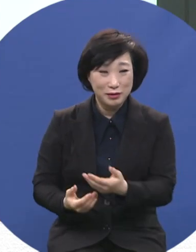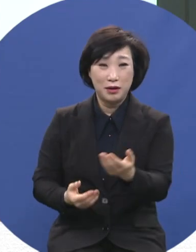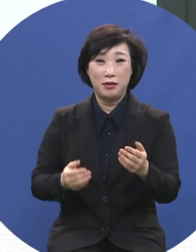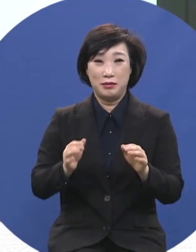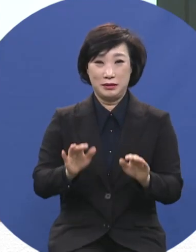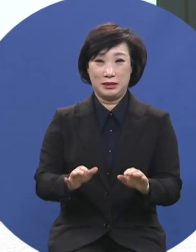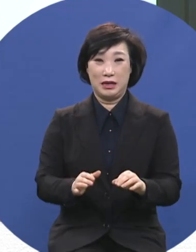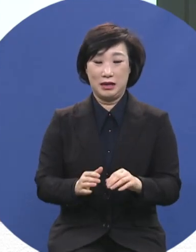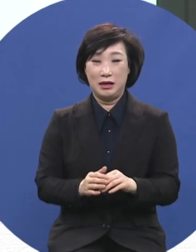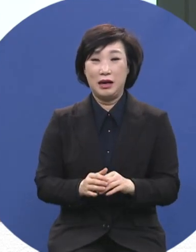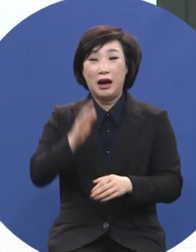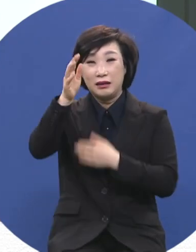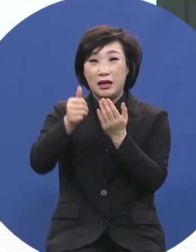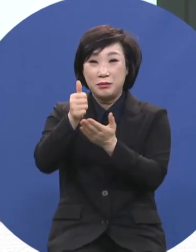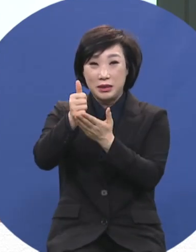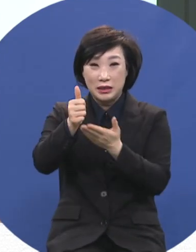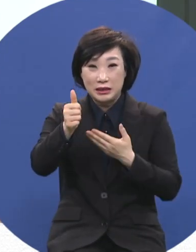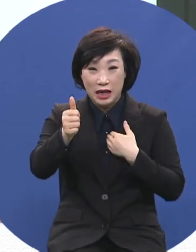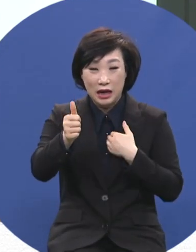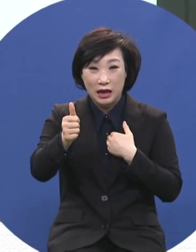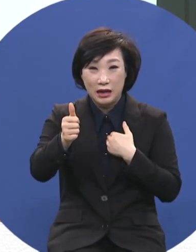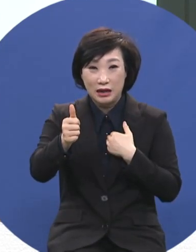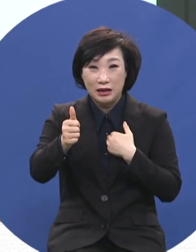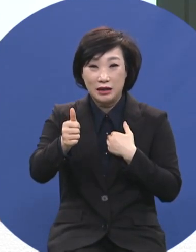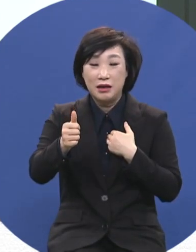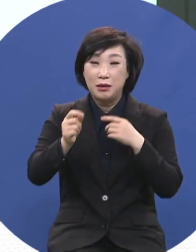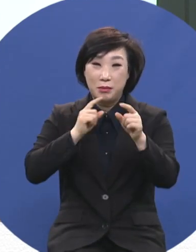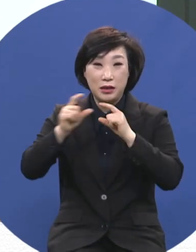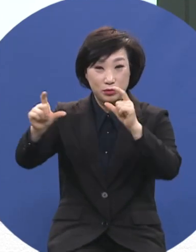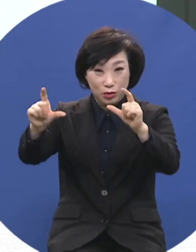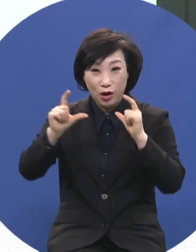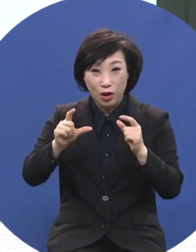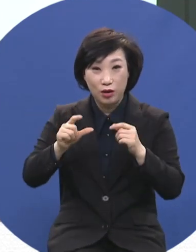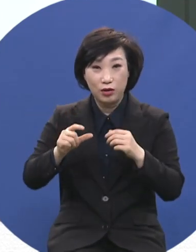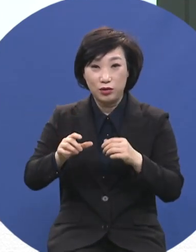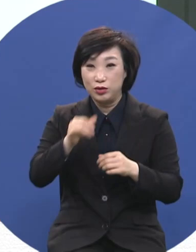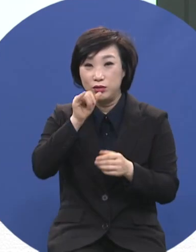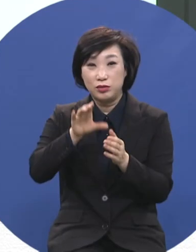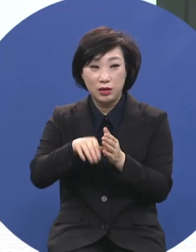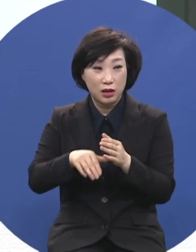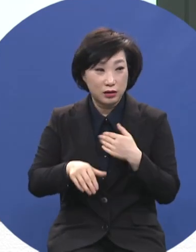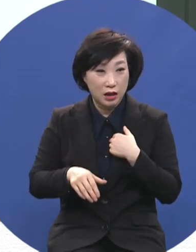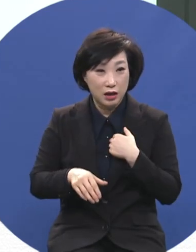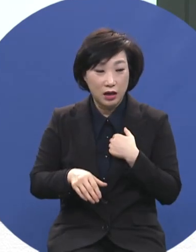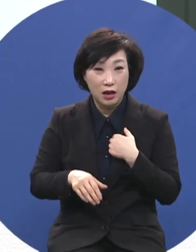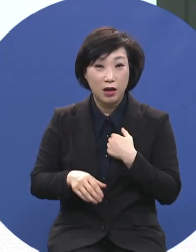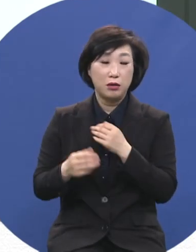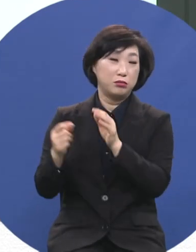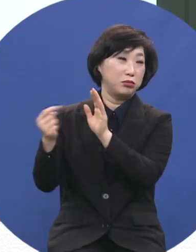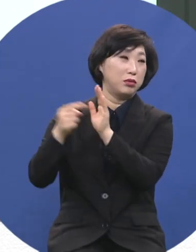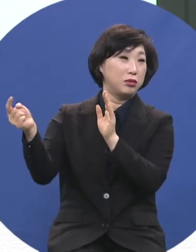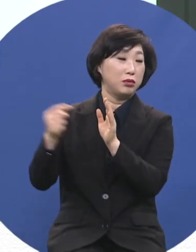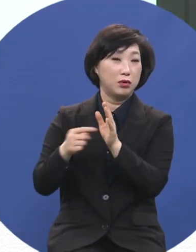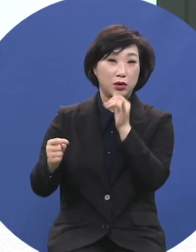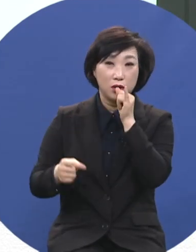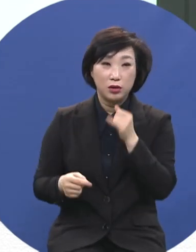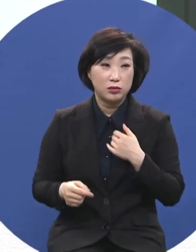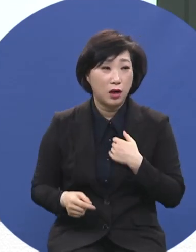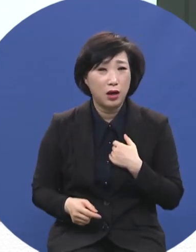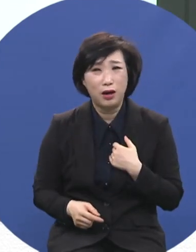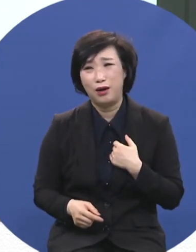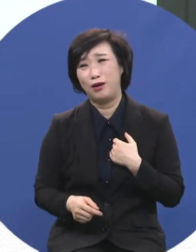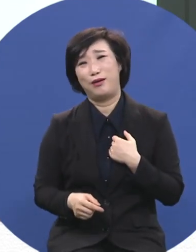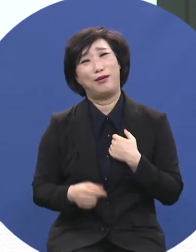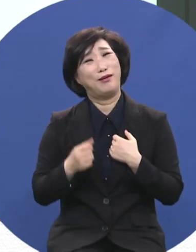간에 하나님이 나에게 말씀으로 접근할 때 접근력을 상실하게 만들었다는 거,